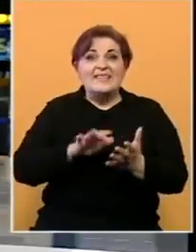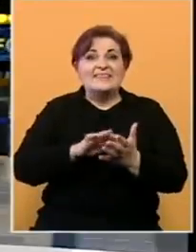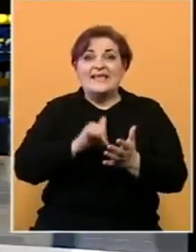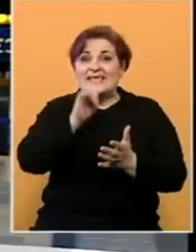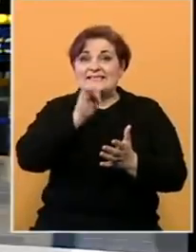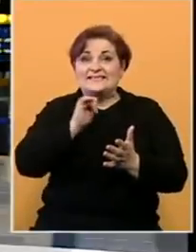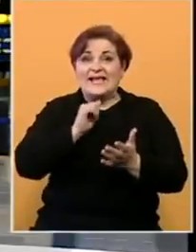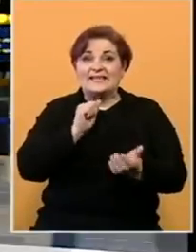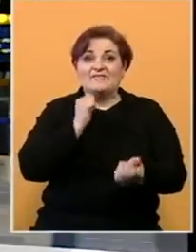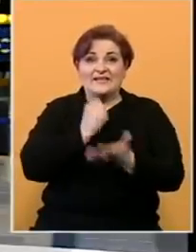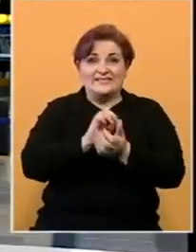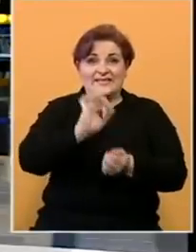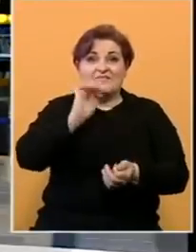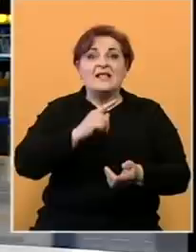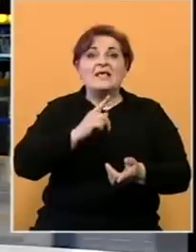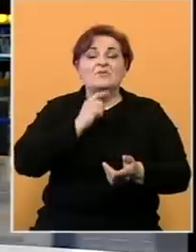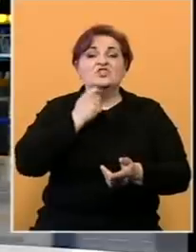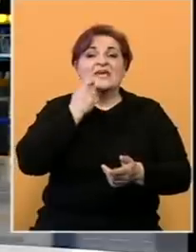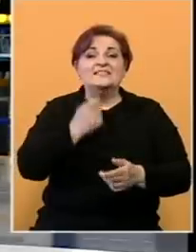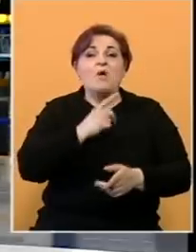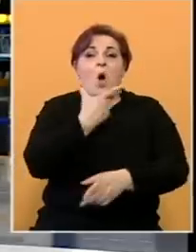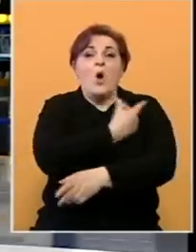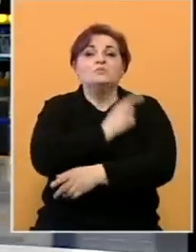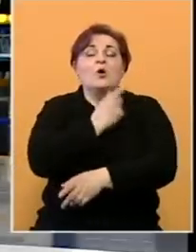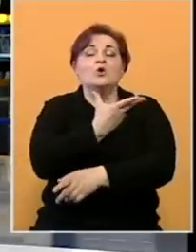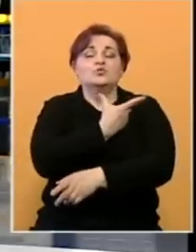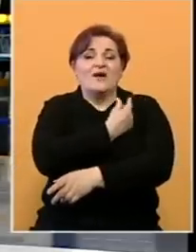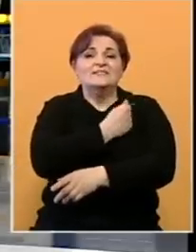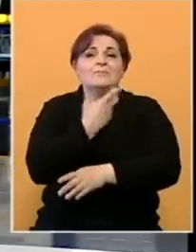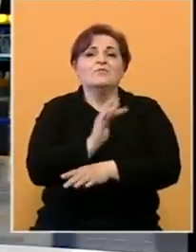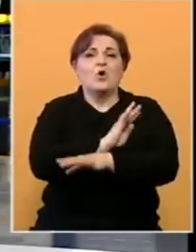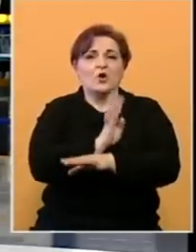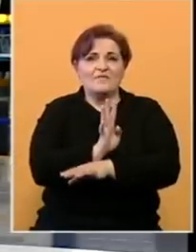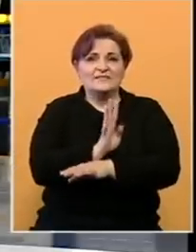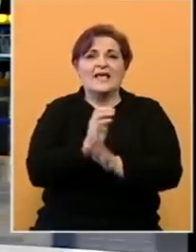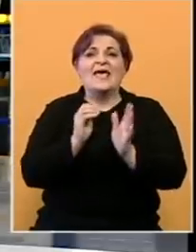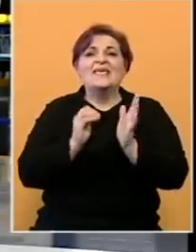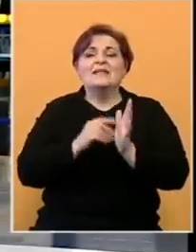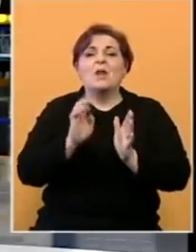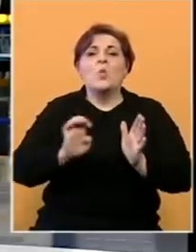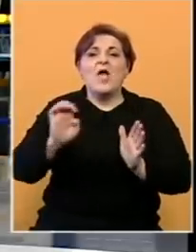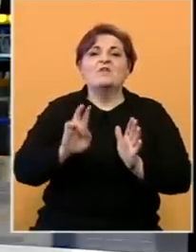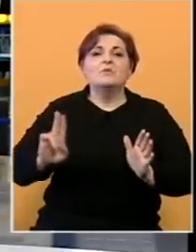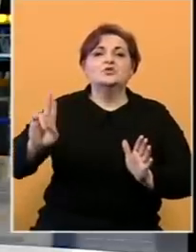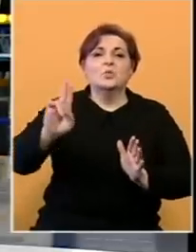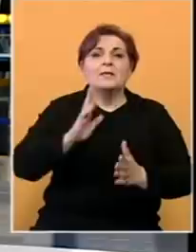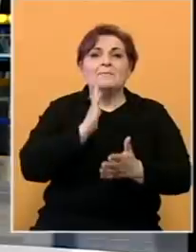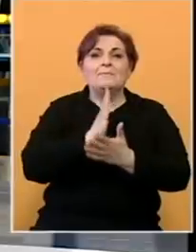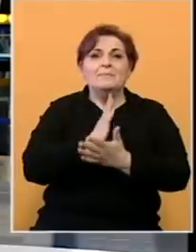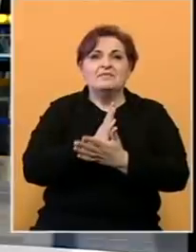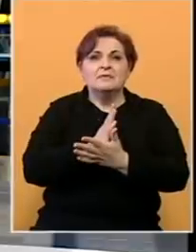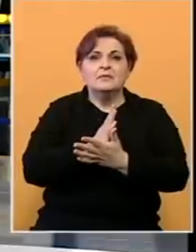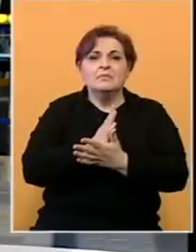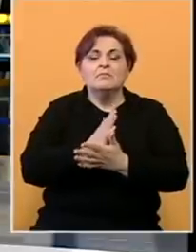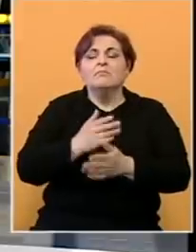Digitalni zeleni certifikati koji će biti izdavani vakciniranim osobama protiv COVID-19 trebali bi u Europskoj uniji postati operativni